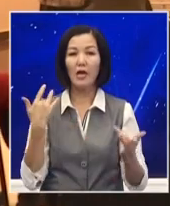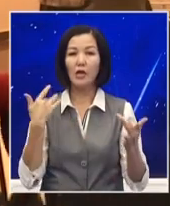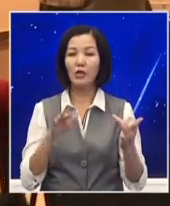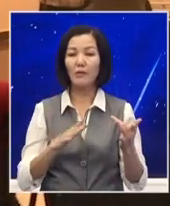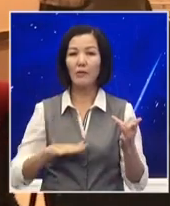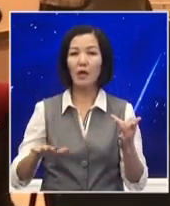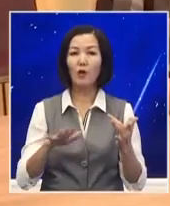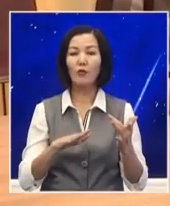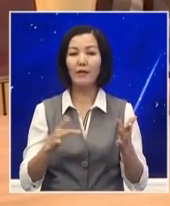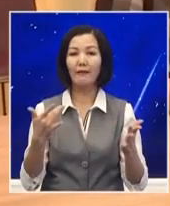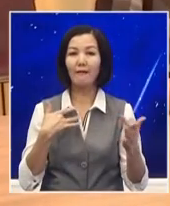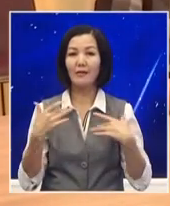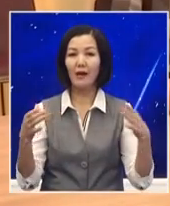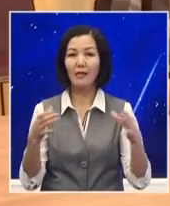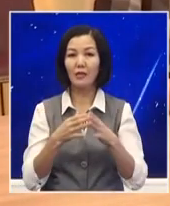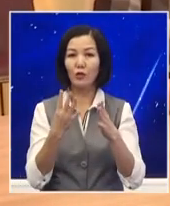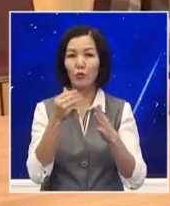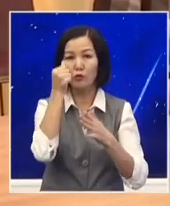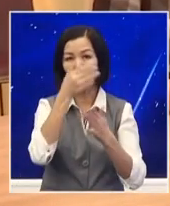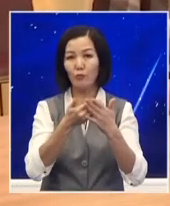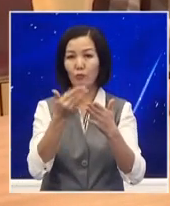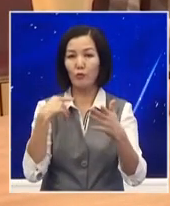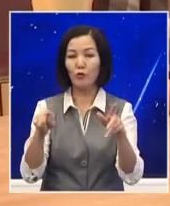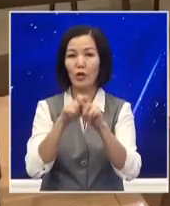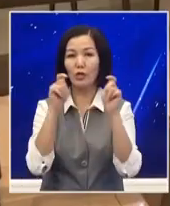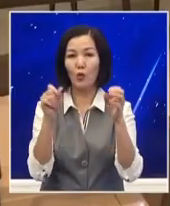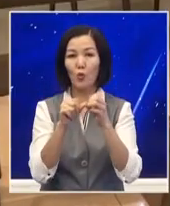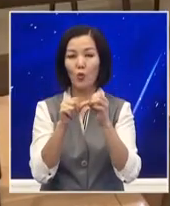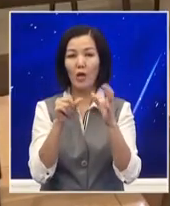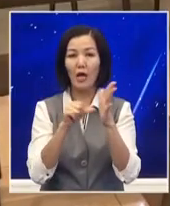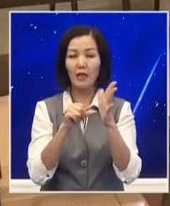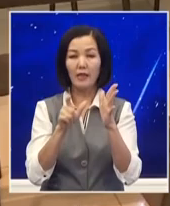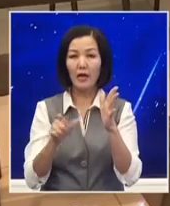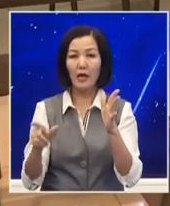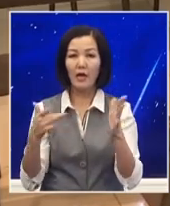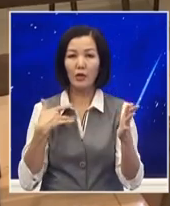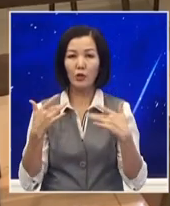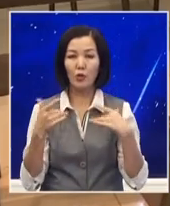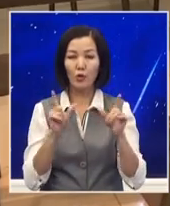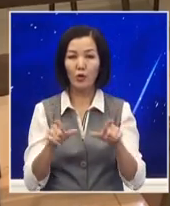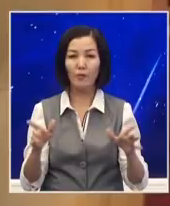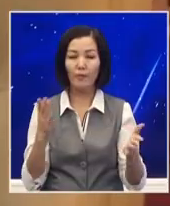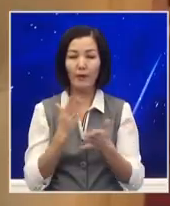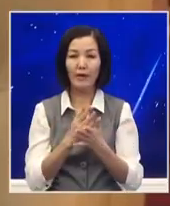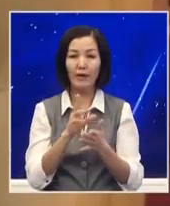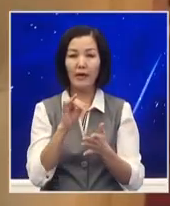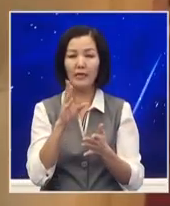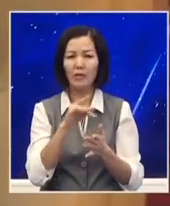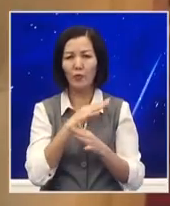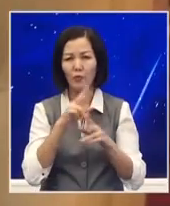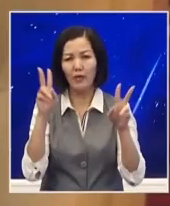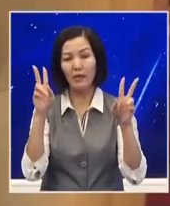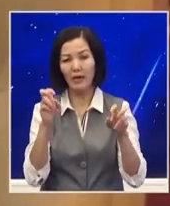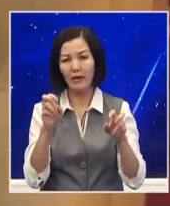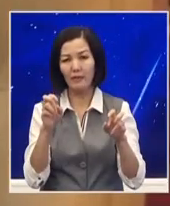аудандық Сүйінбай театры 4 жыл бұрын ашылған. Бүгінде мұнда 16 актер жұмыс істейді. Қоржынында «Солдат қаты», «Қарасай батыр», «Дала», «Жамбылға